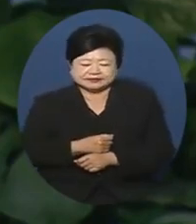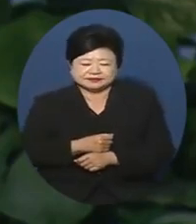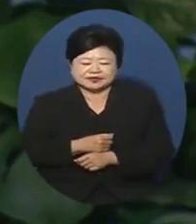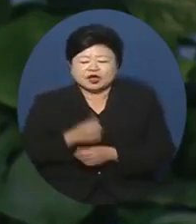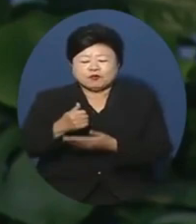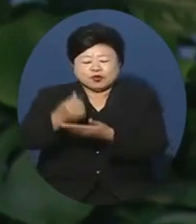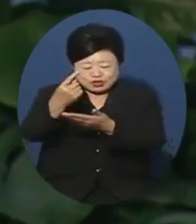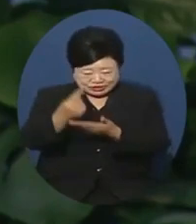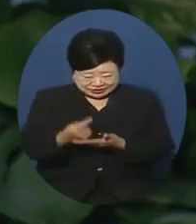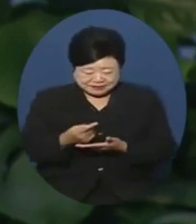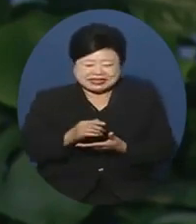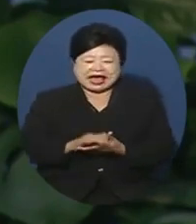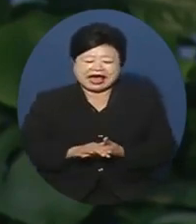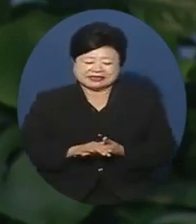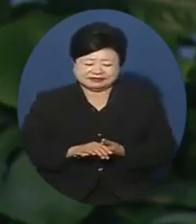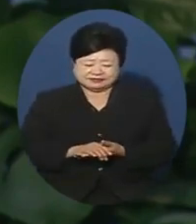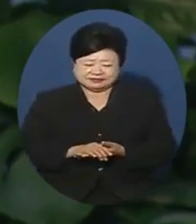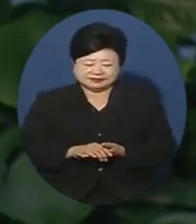모시고